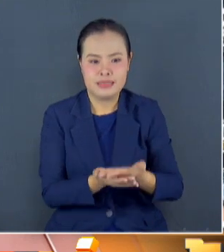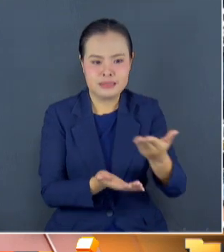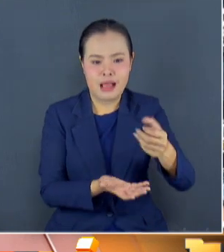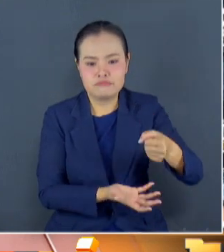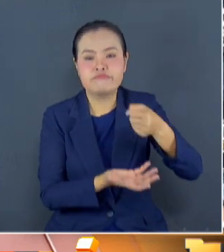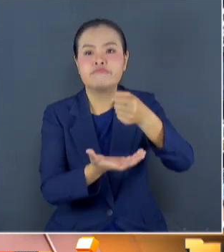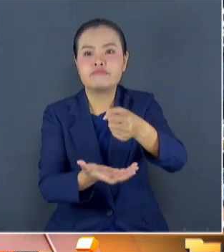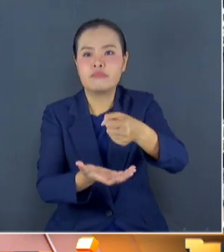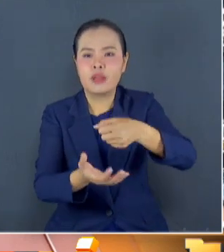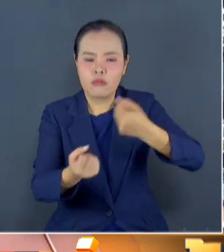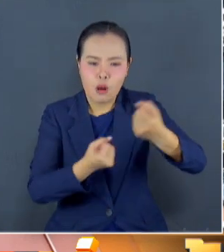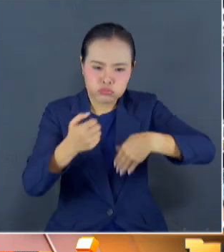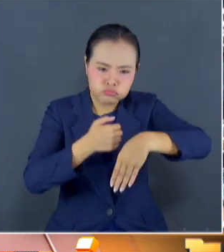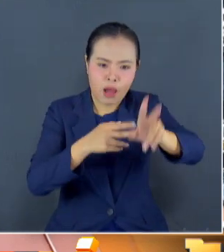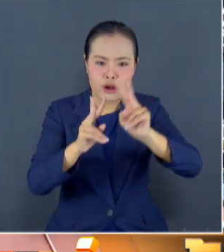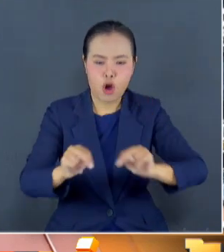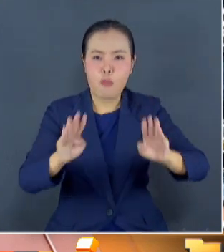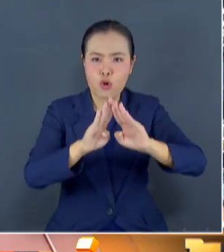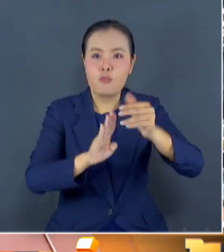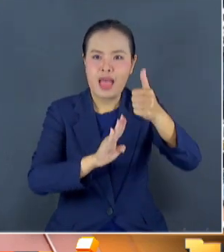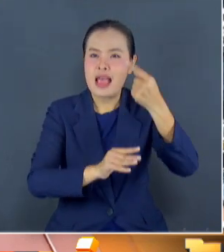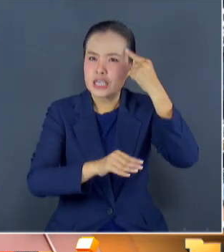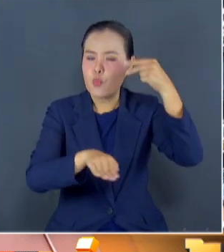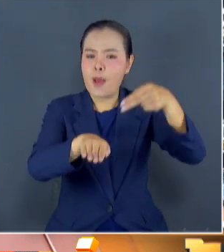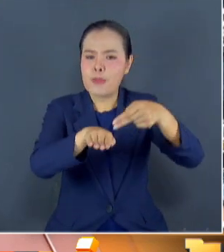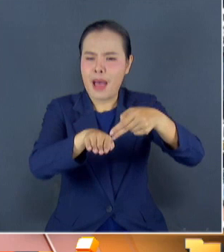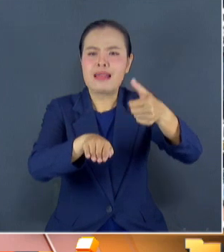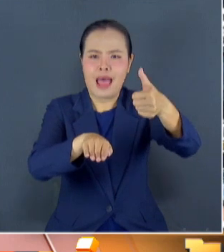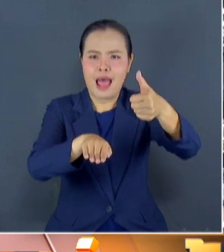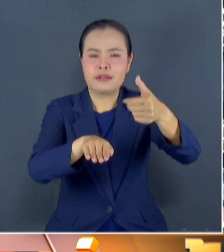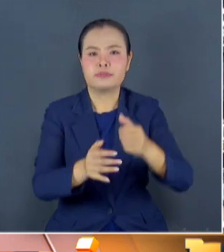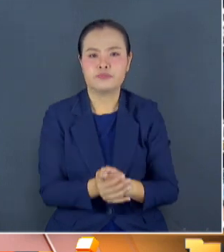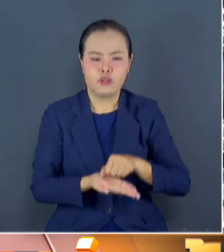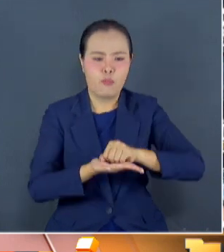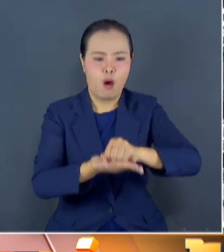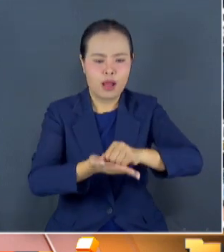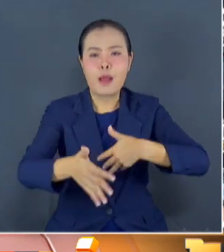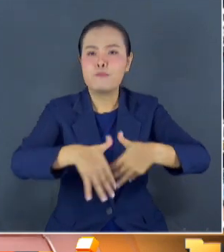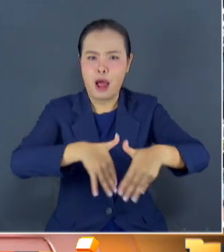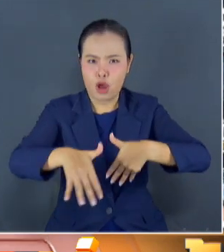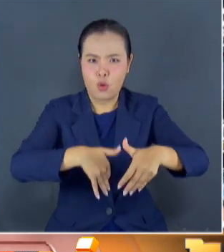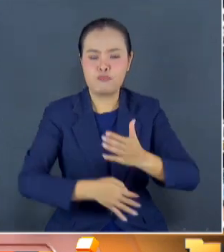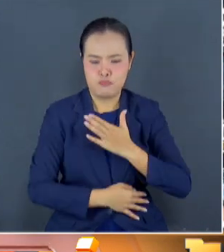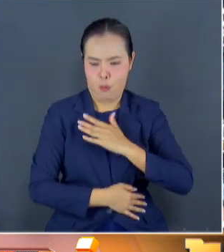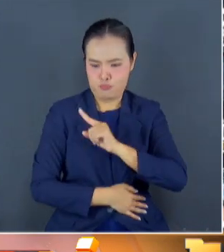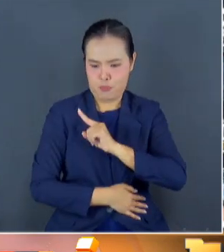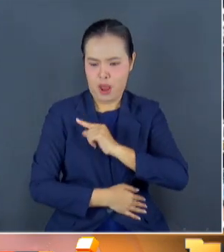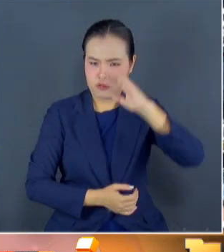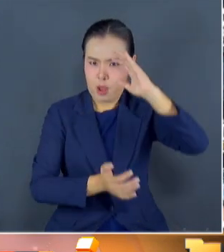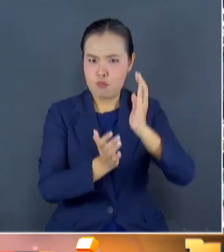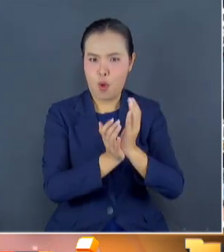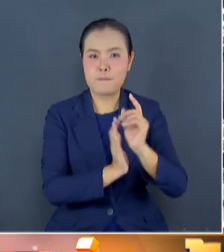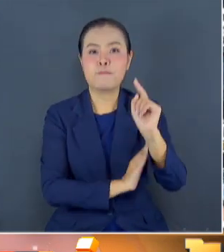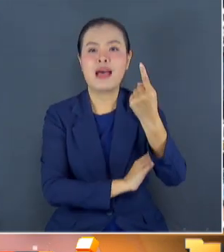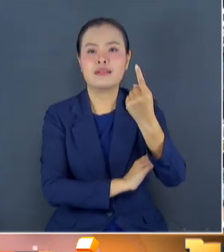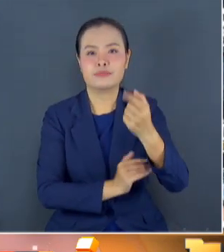ให้เขาแล้วก็ไปต่อได้ครับไปนครปฐมต่อแล้วเขาก็น่าจะไปเติมปั๊มข้างหน้าต่อครับก็เป็นการบริการประชาชนอย่างหนึ่งครับตำรวจยุคใหม่บริการประชาชน